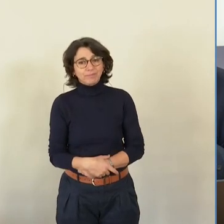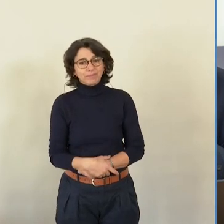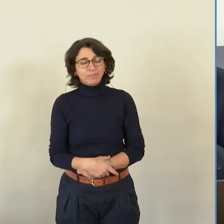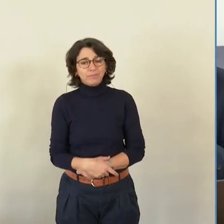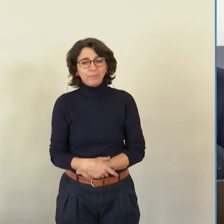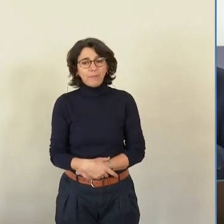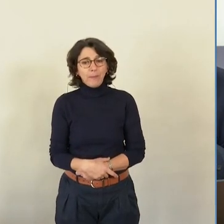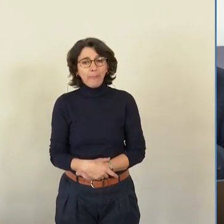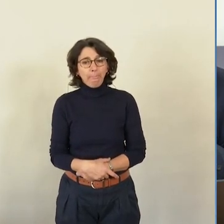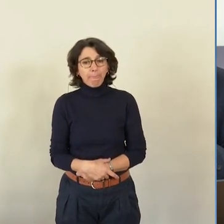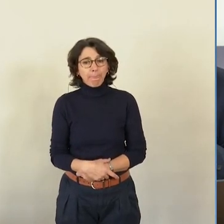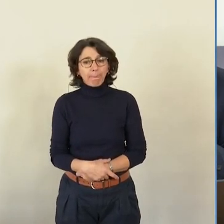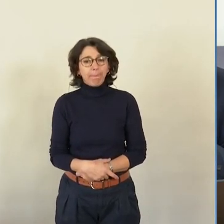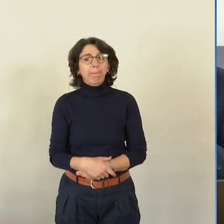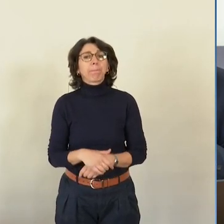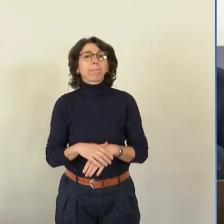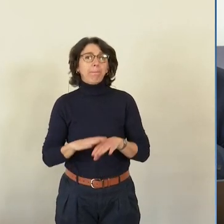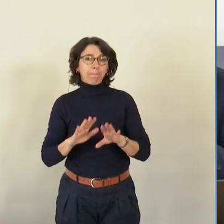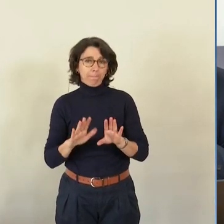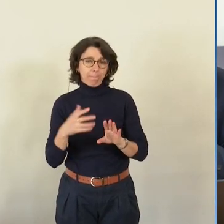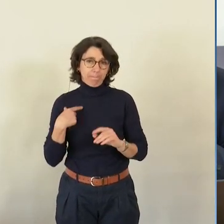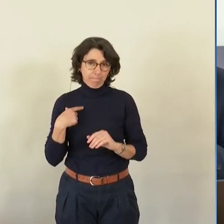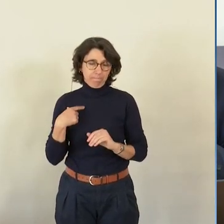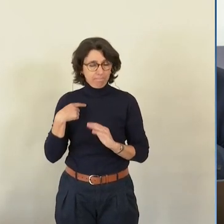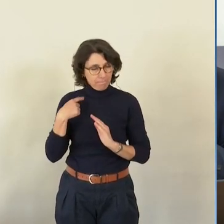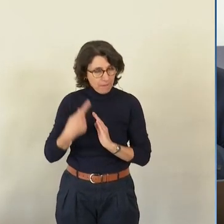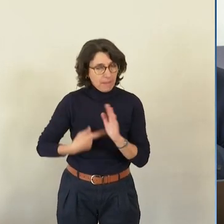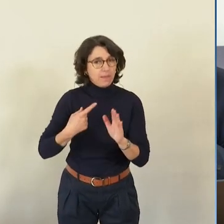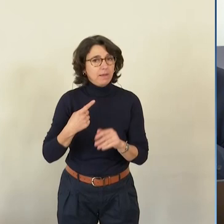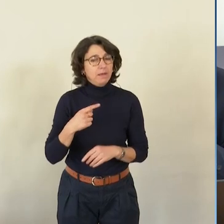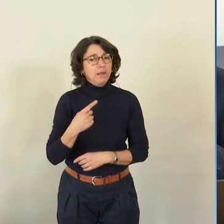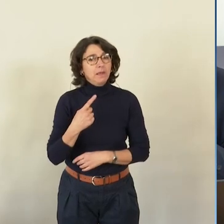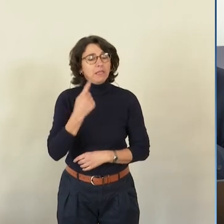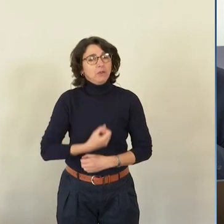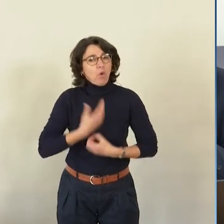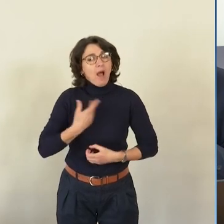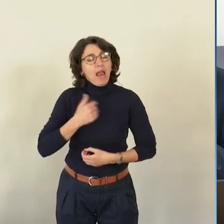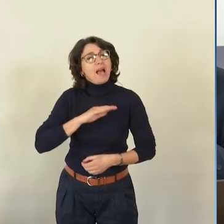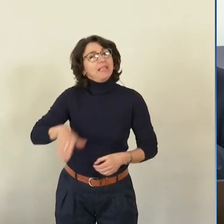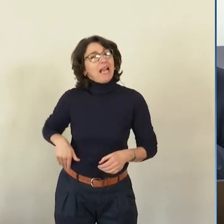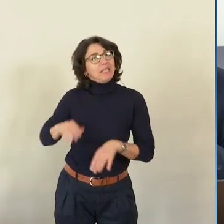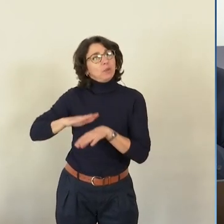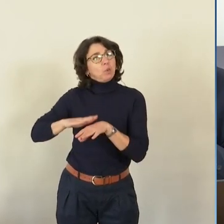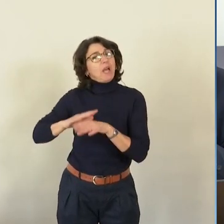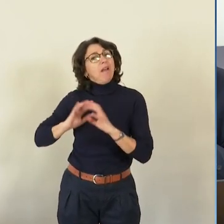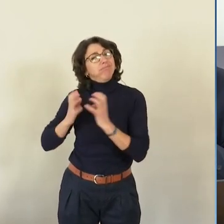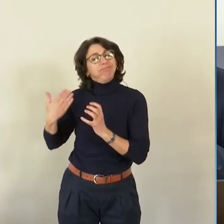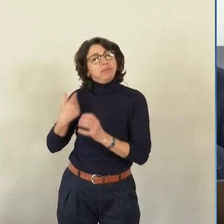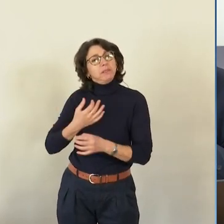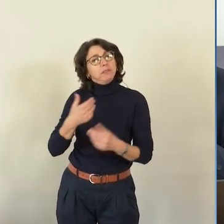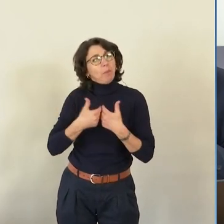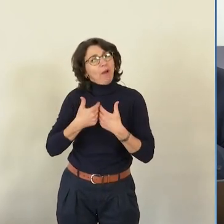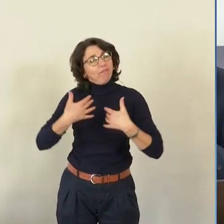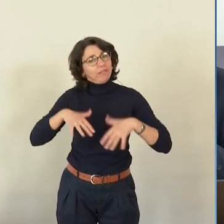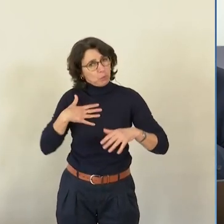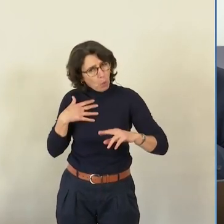actions je je rappelle que vous avez déjà posé une question orale lors du dernier conseil et que nous avons répondu que il y avait despt de